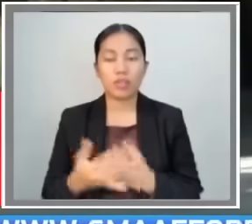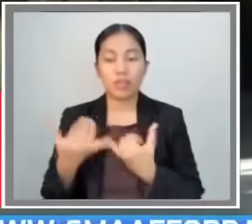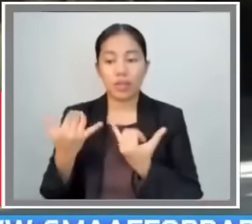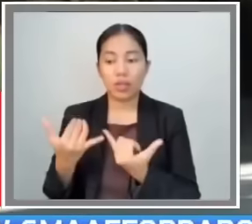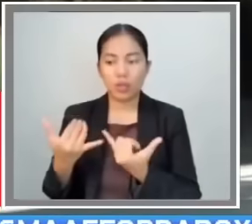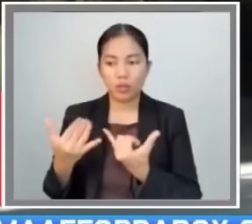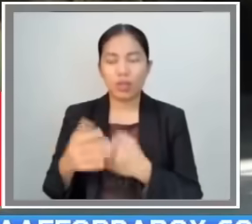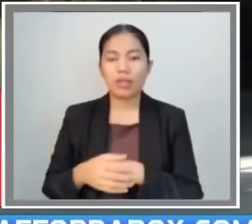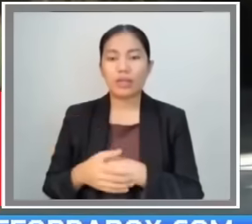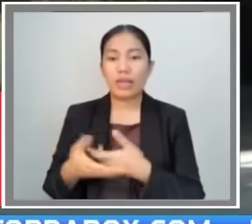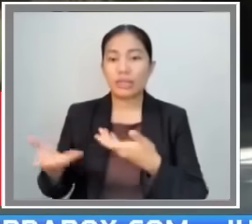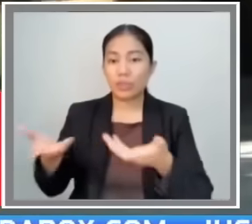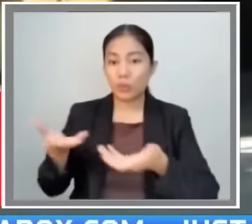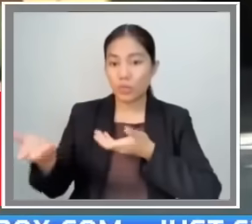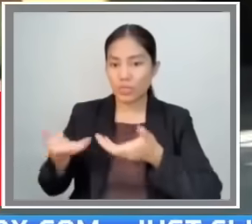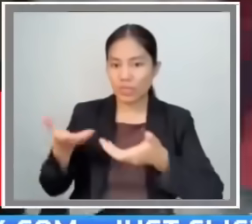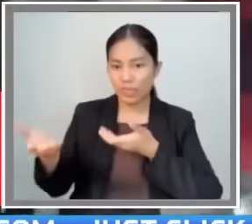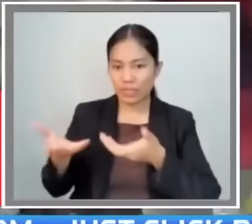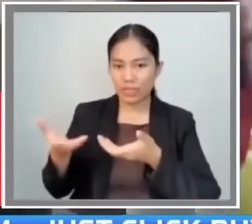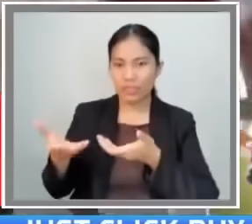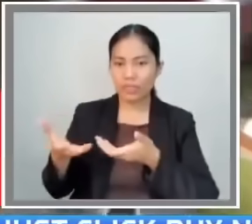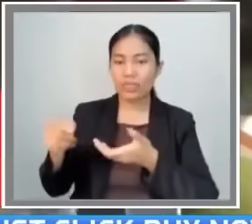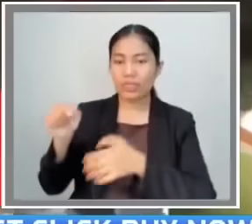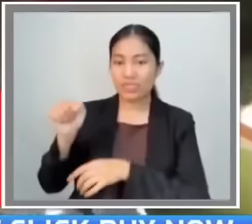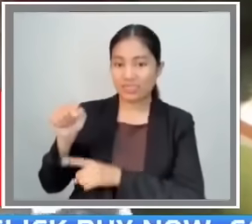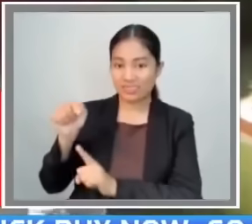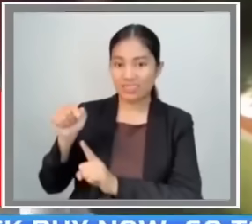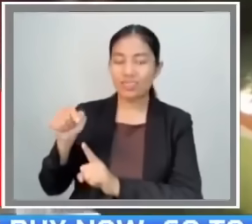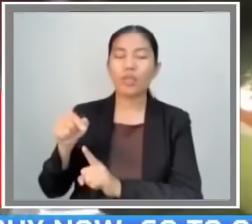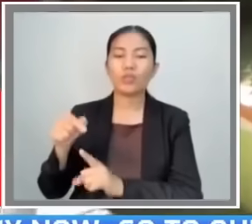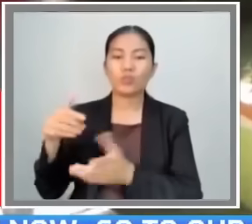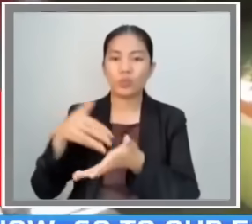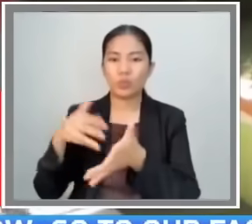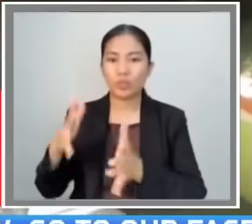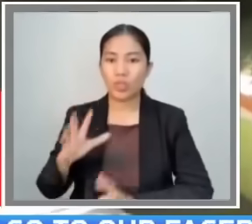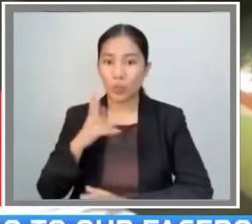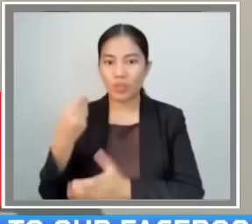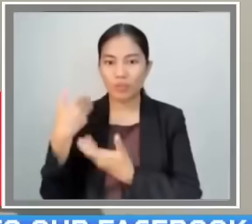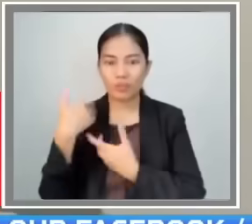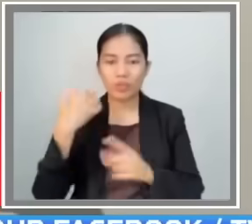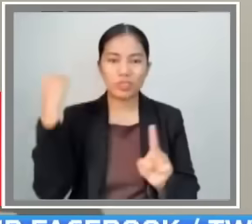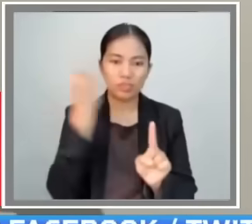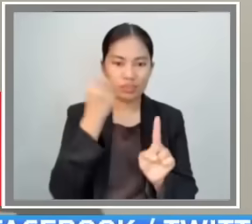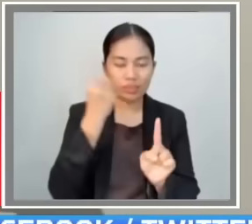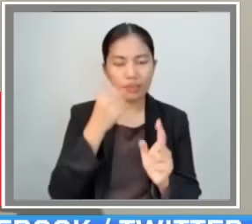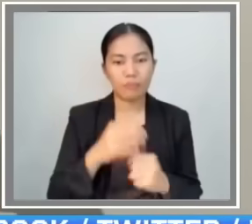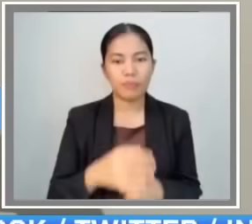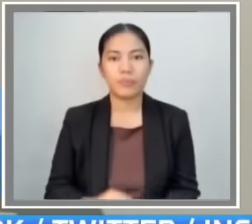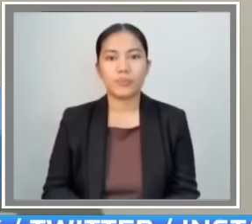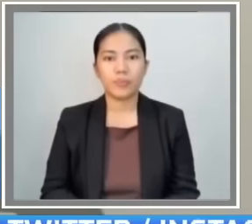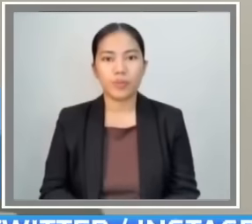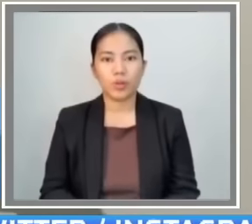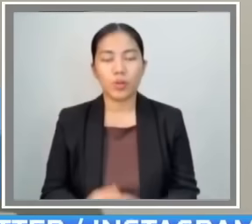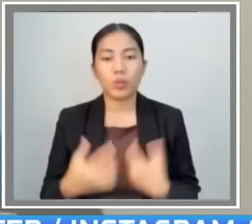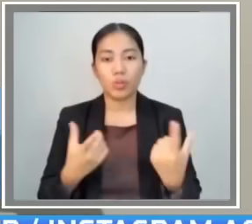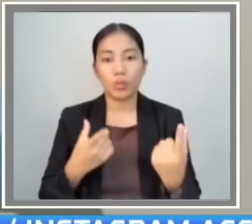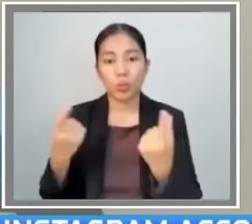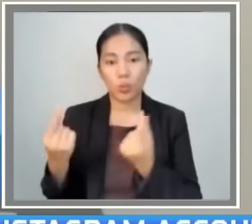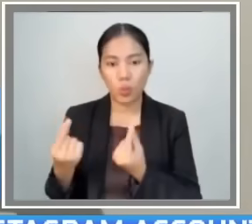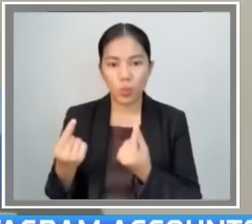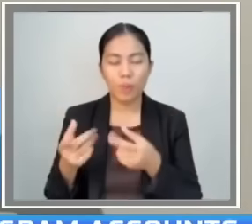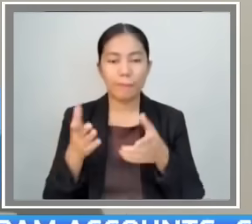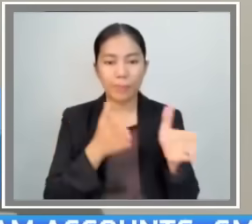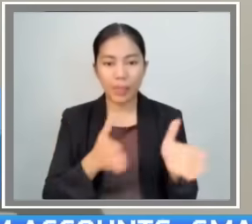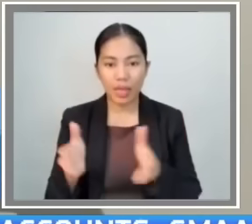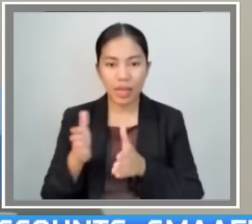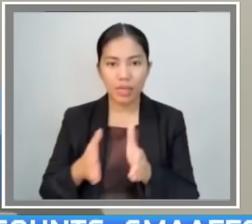Welfare and Development Office ang nanaksak na estudyante. Gumawa kami ng intervention plan para